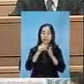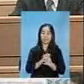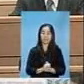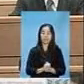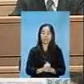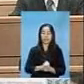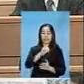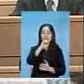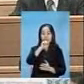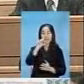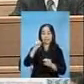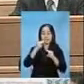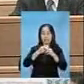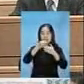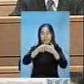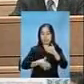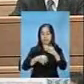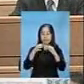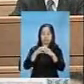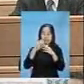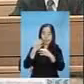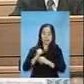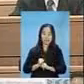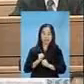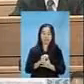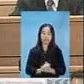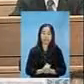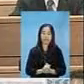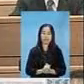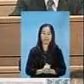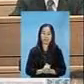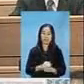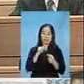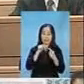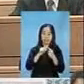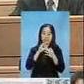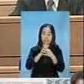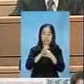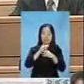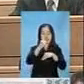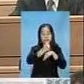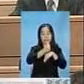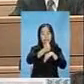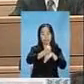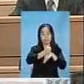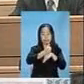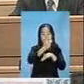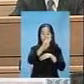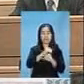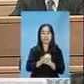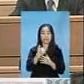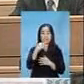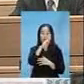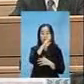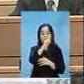าผู้แทนราษฎรแบบบัญชีรายชื่อพรรคประชาธิปัตย์ท่านประธานครับการที่ท่านรัฐมนตรีท่านได้อภิปรายว่า